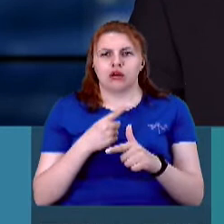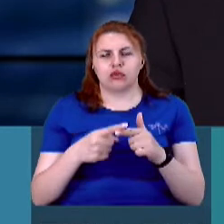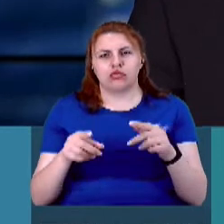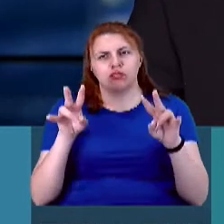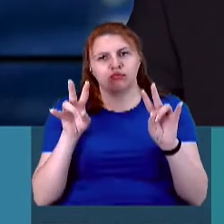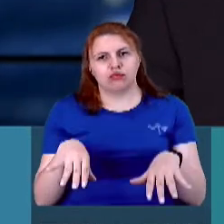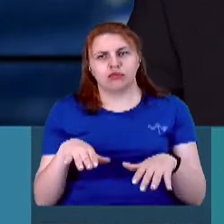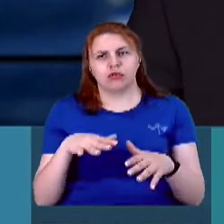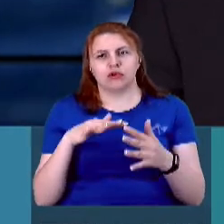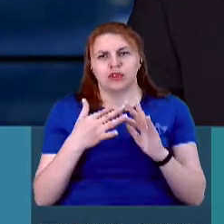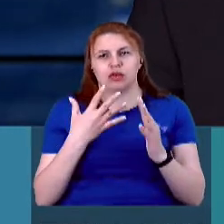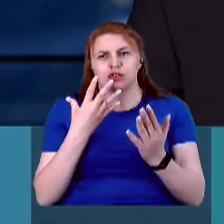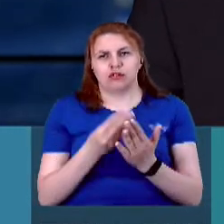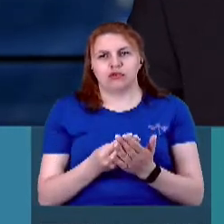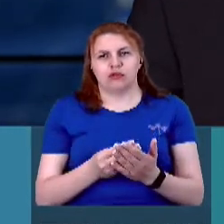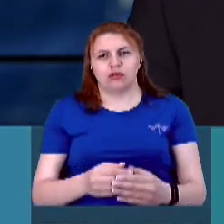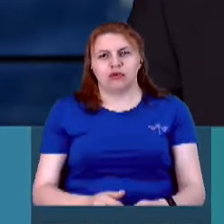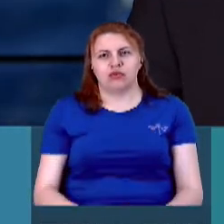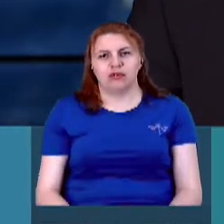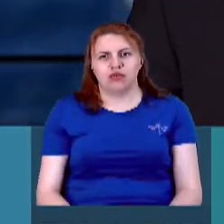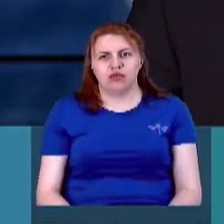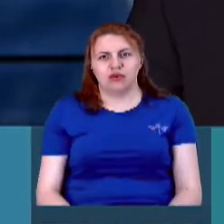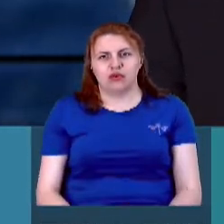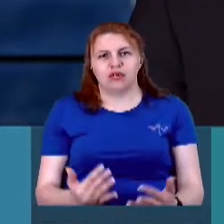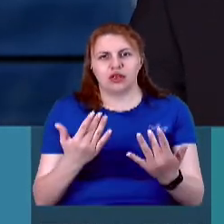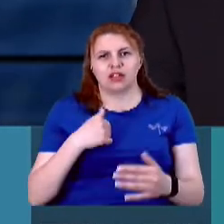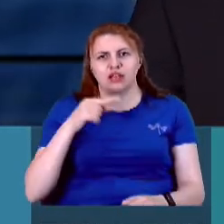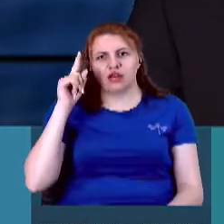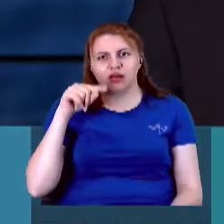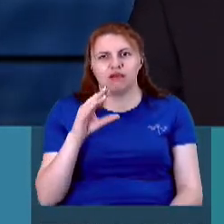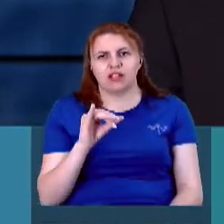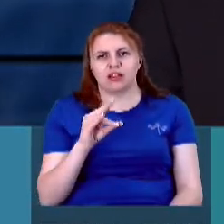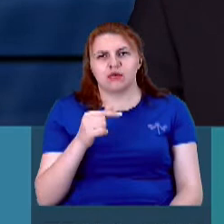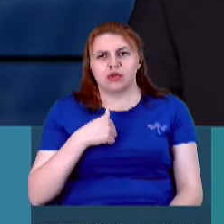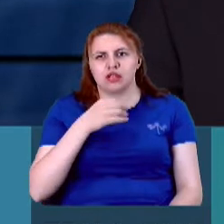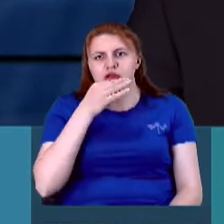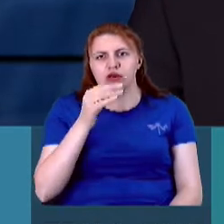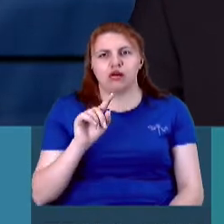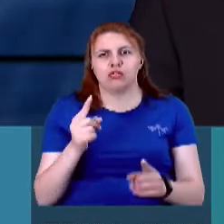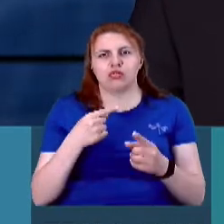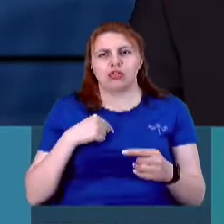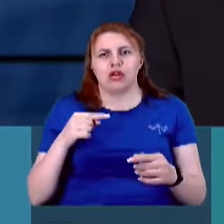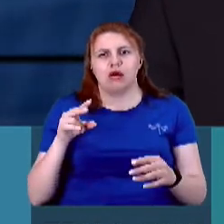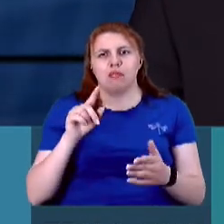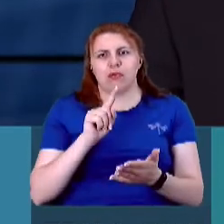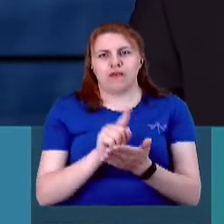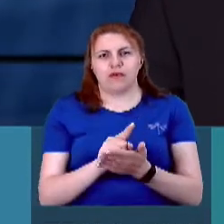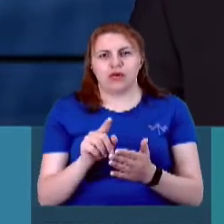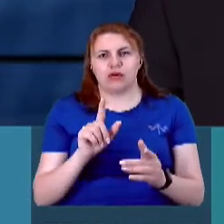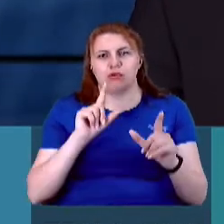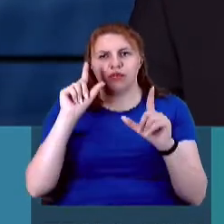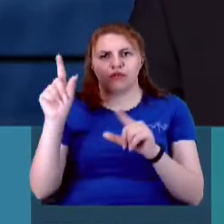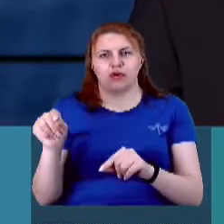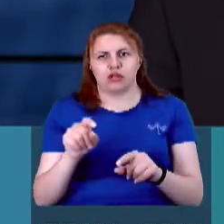залишитись у своєму селищі? Наскільки я знаю, Валентина, мені сказали, а що я повинна кудись переїжджати? Нікуди переїжджати